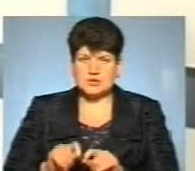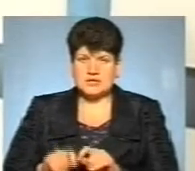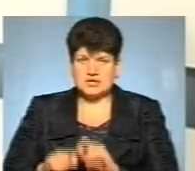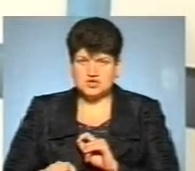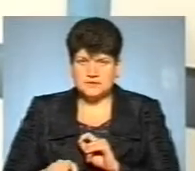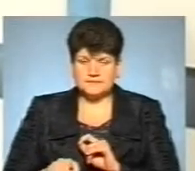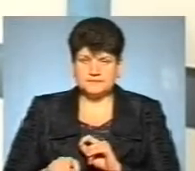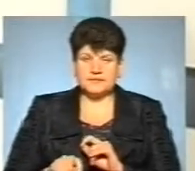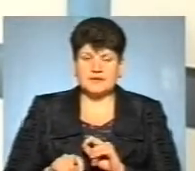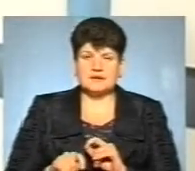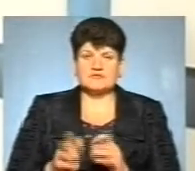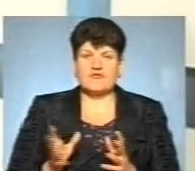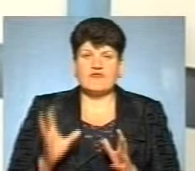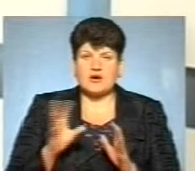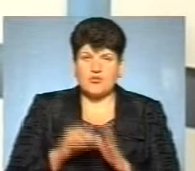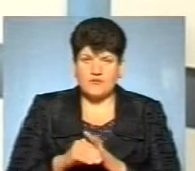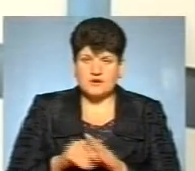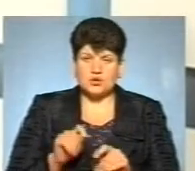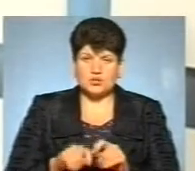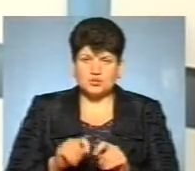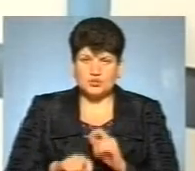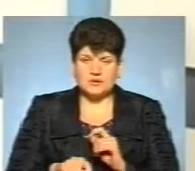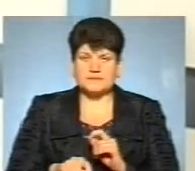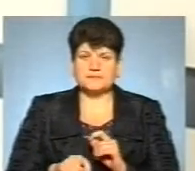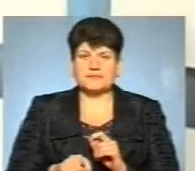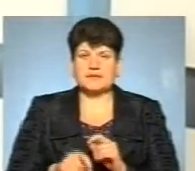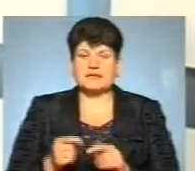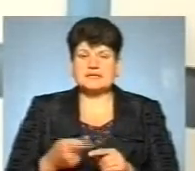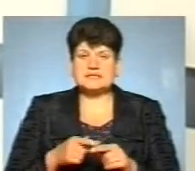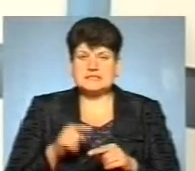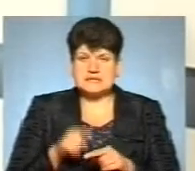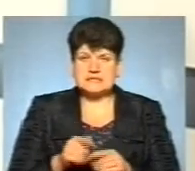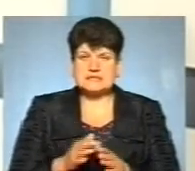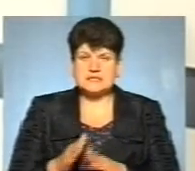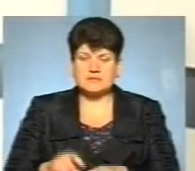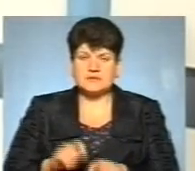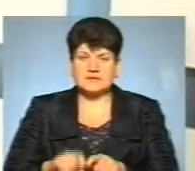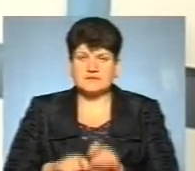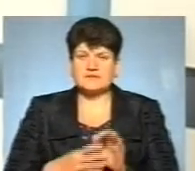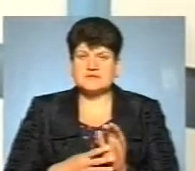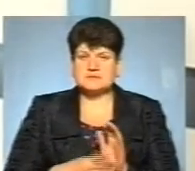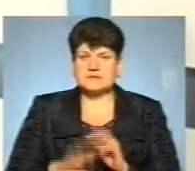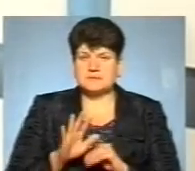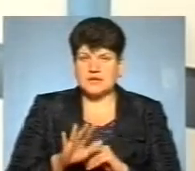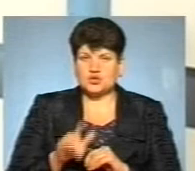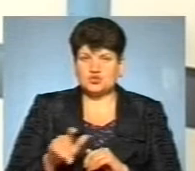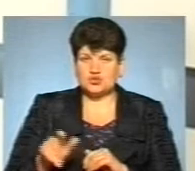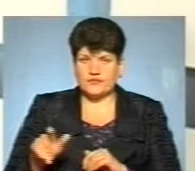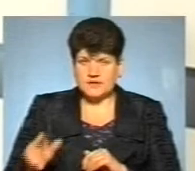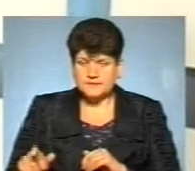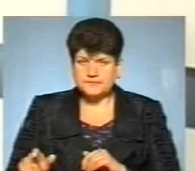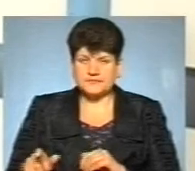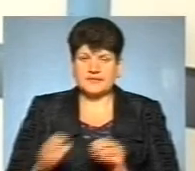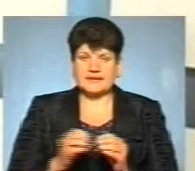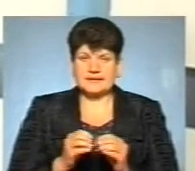загал з рахуванням контрольних досліджень. І цією тест-системою тестували 85 чоловік.